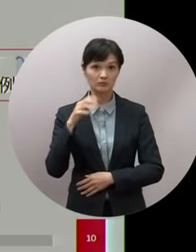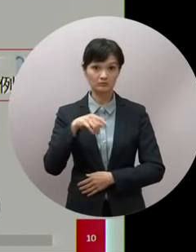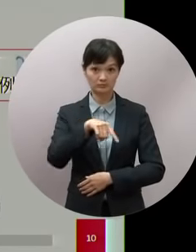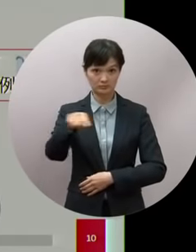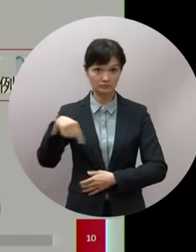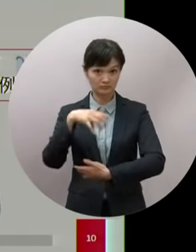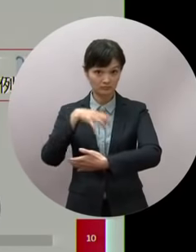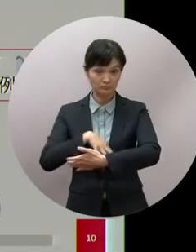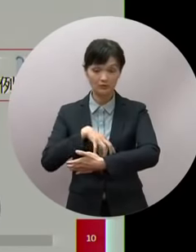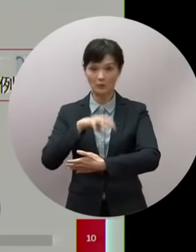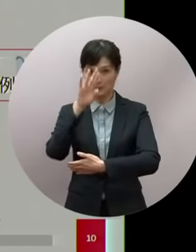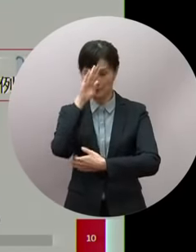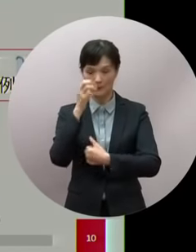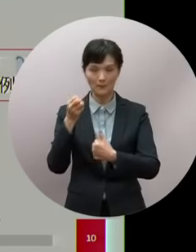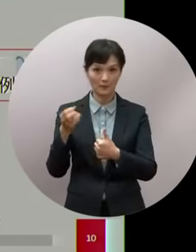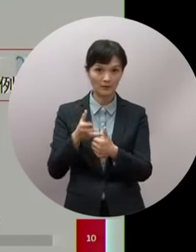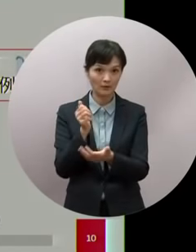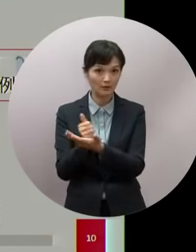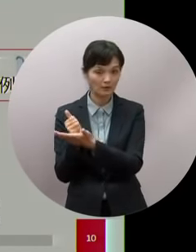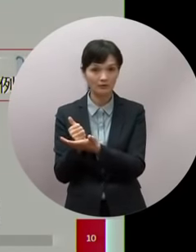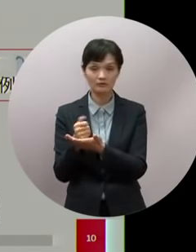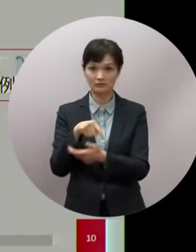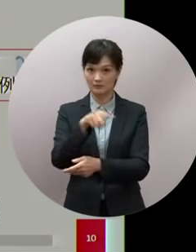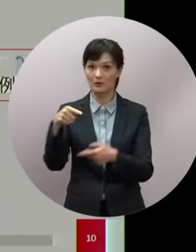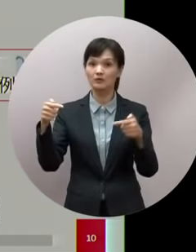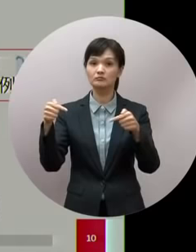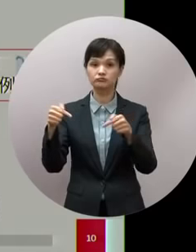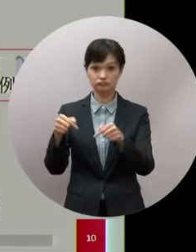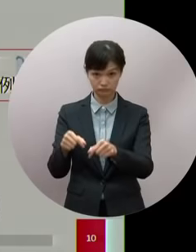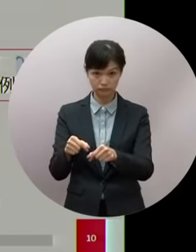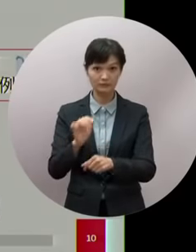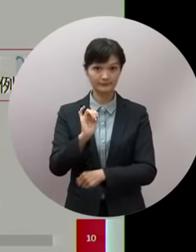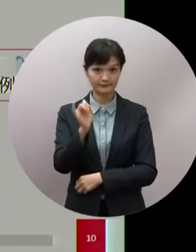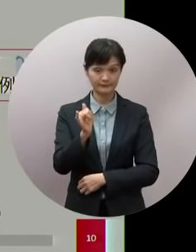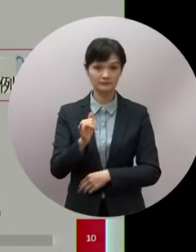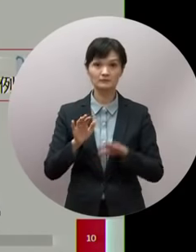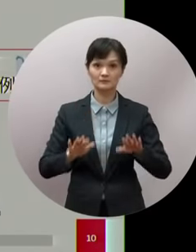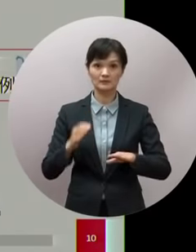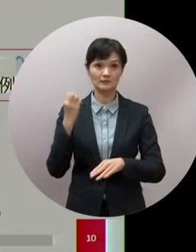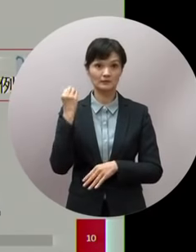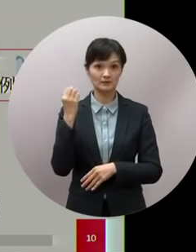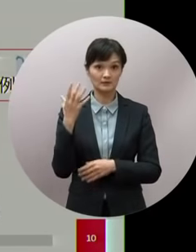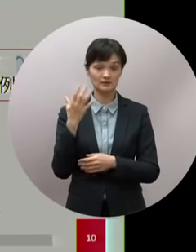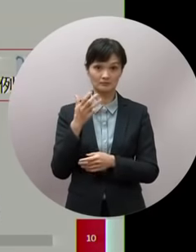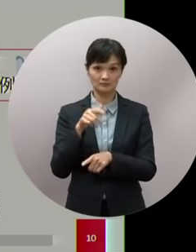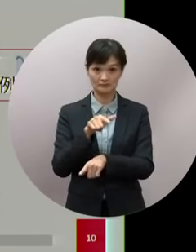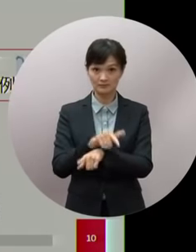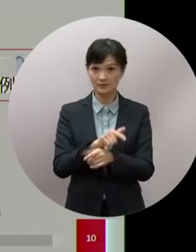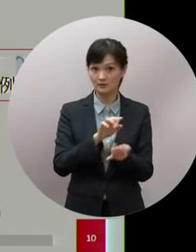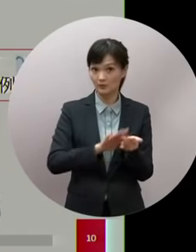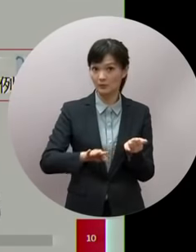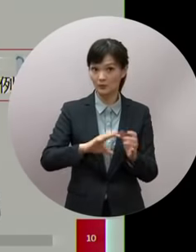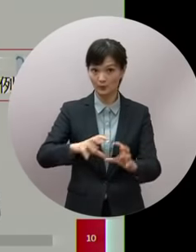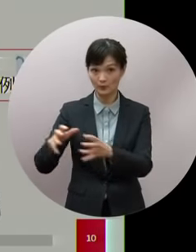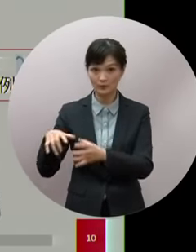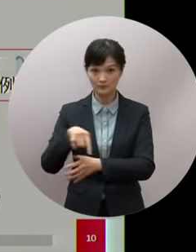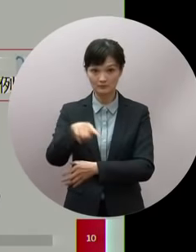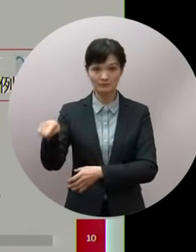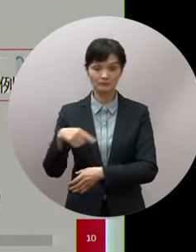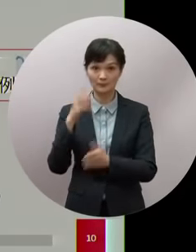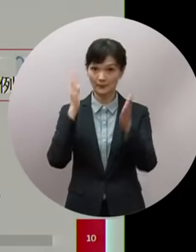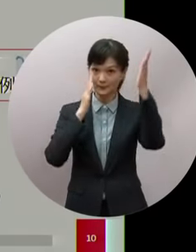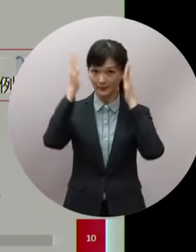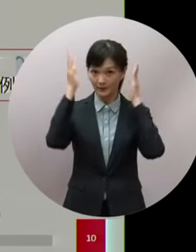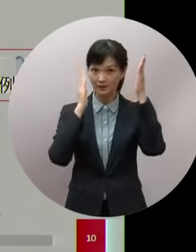例的所有的医疗状况都已经趋缓。我们新南向招生的大宗马来西亚、越南、印尼，他们